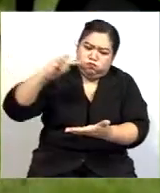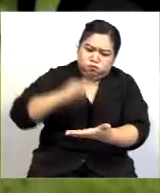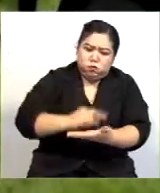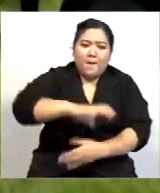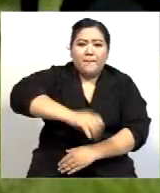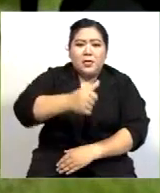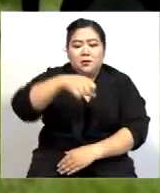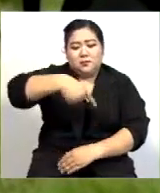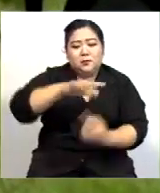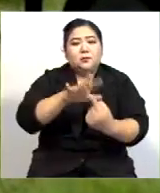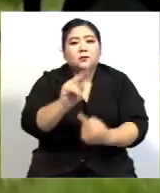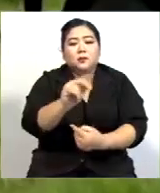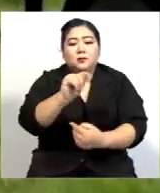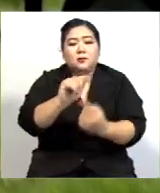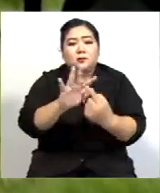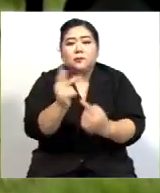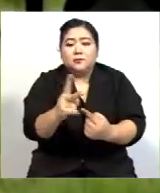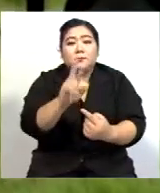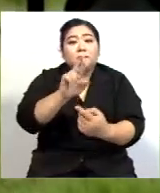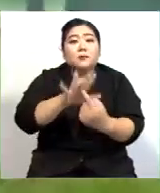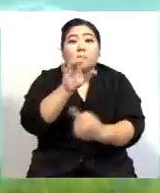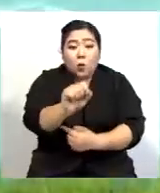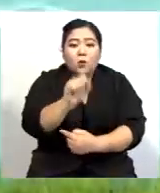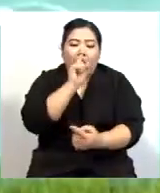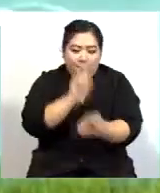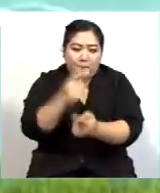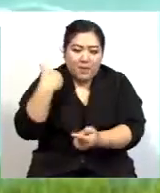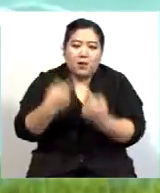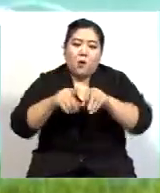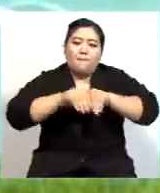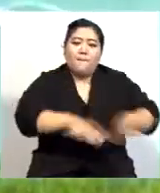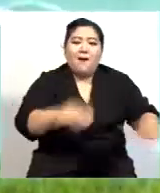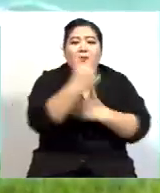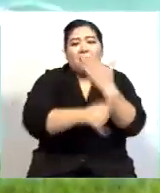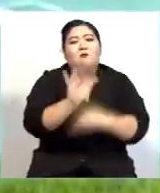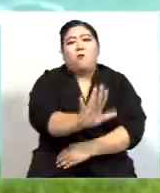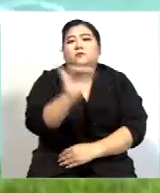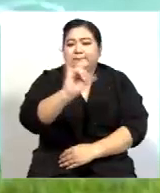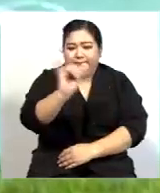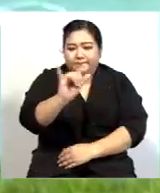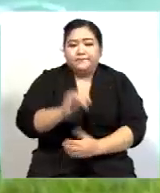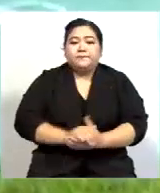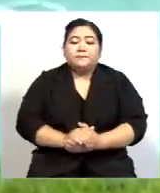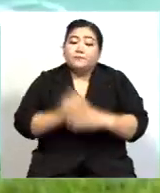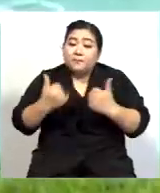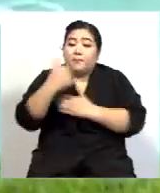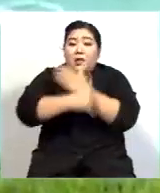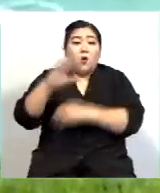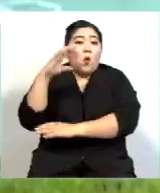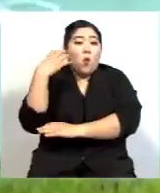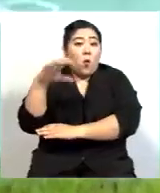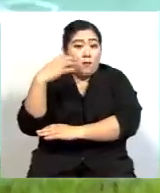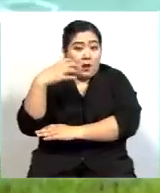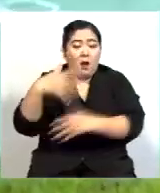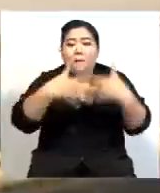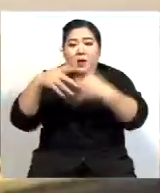ามจนถึงขณะนี้ยังไม่มีการยืนยันพบผู้ติดเชื้อในโบลิเวียค่ะ ขณะที่โคลอมเบียเป็นชาติแรกในแถบละตินอเม